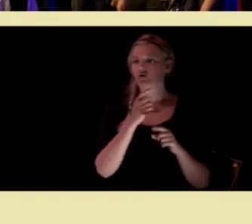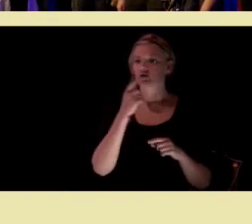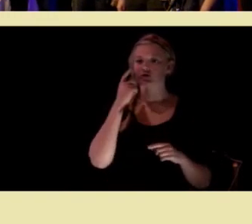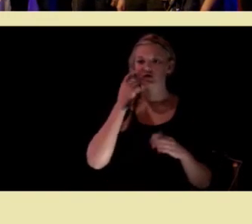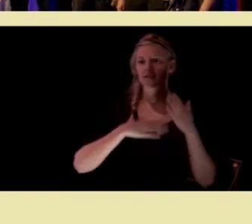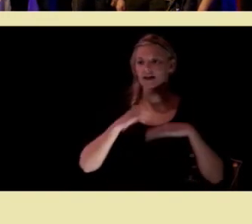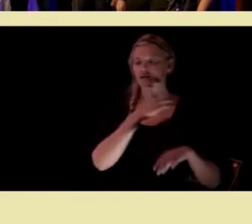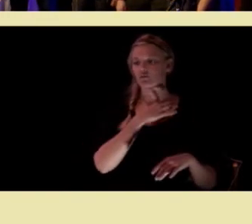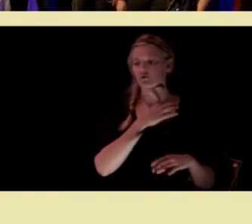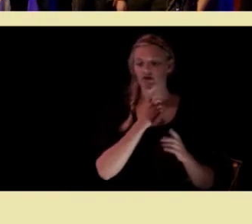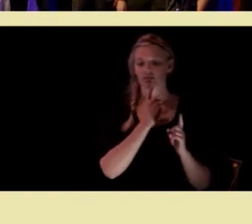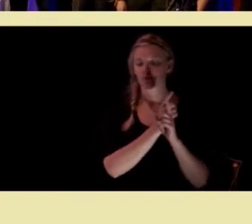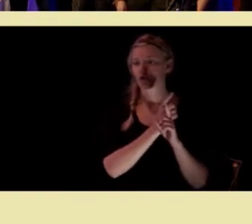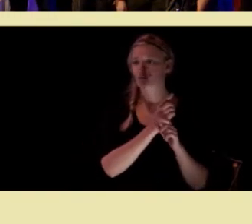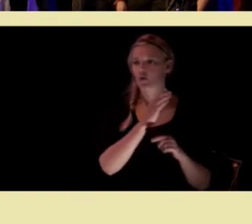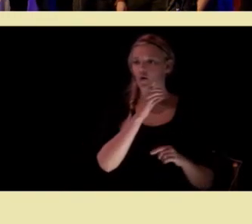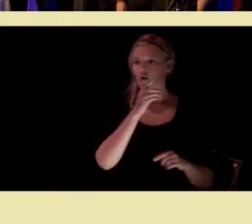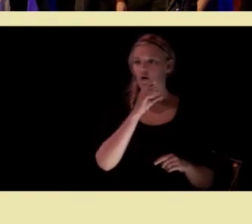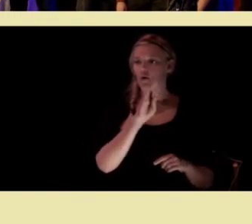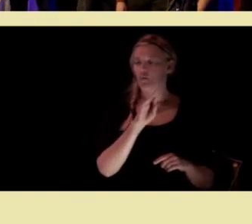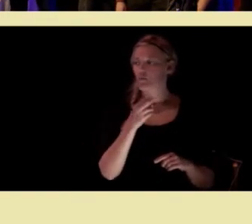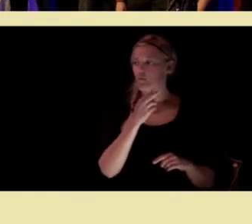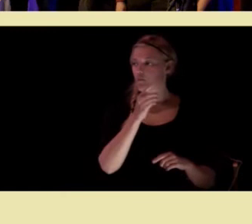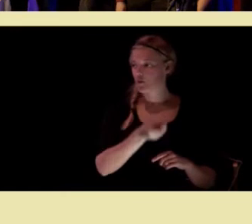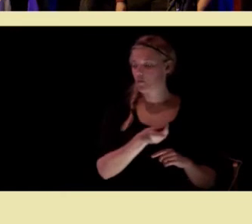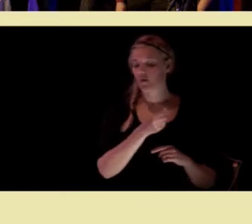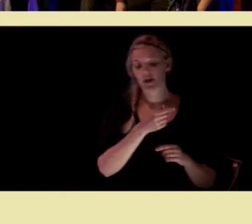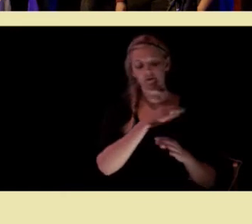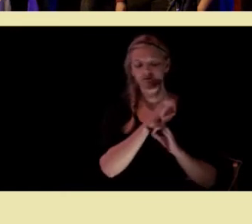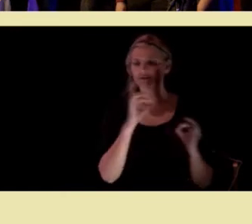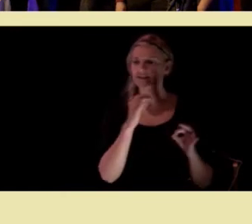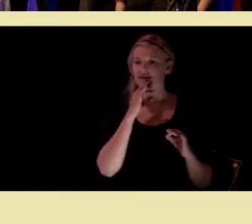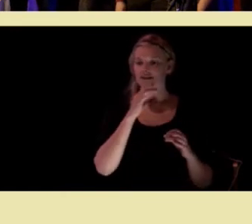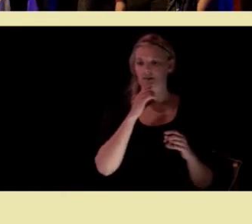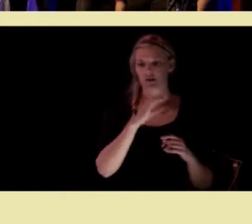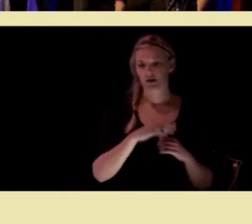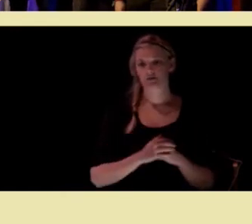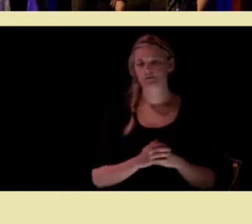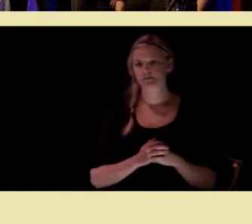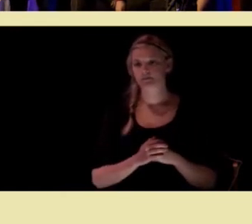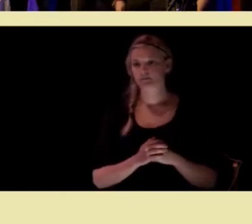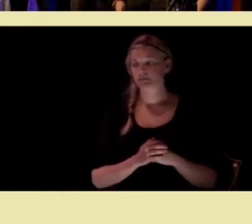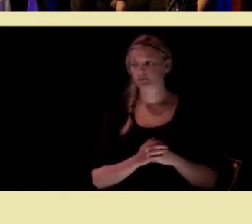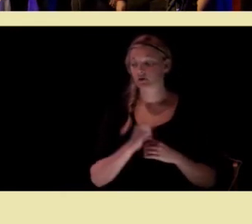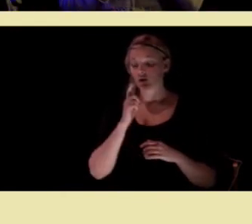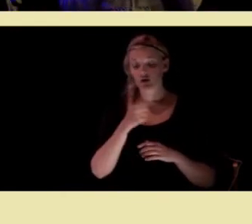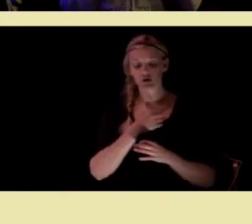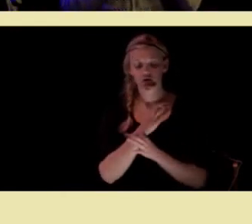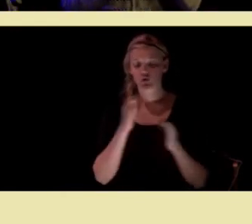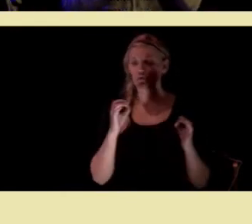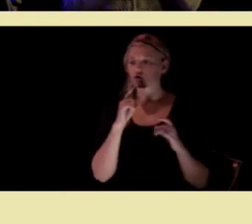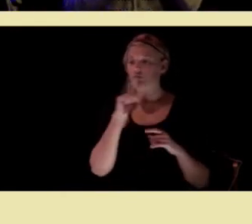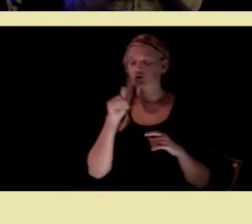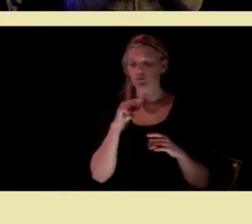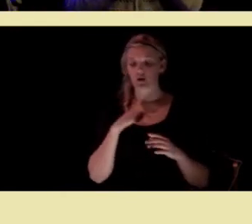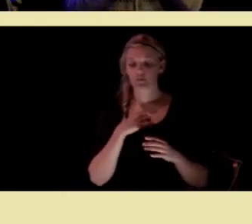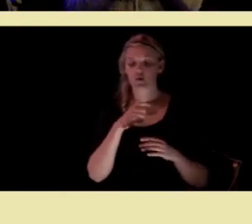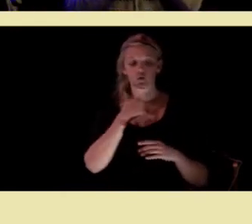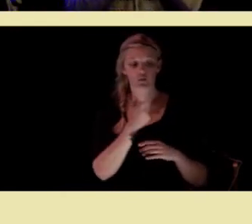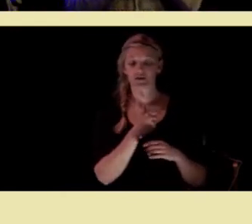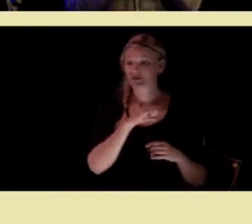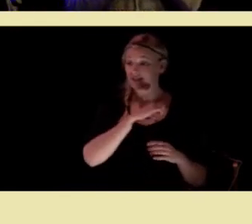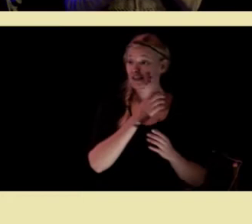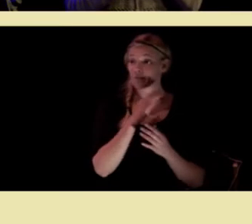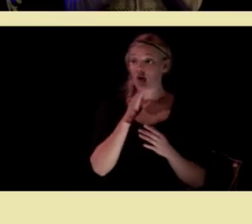dere I BUP, og da blir det veldig fine samtaler om dette temaet her. For det store spørsmålet fra ungdommene at hvis ikke vi skal snakke om det